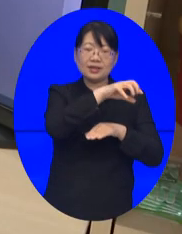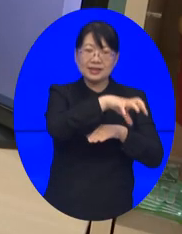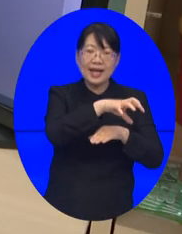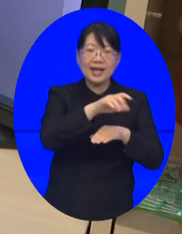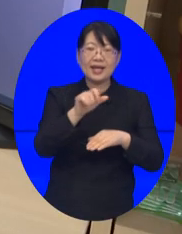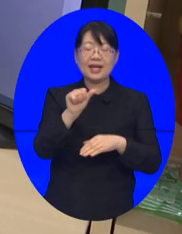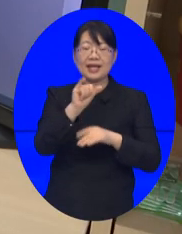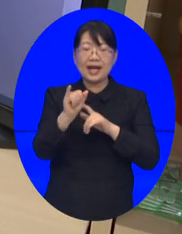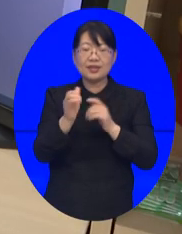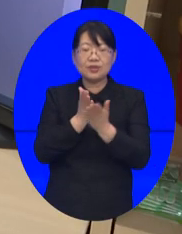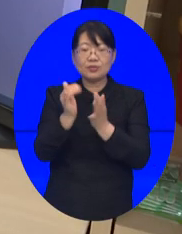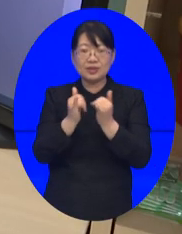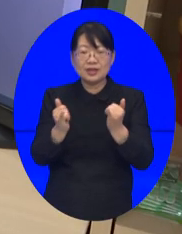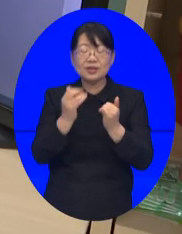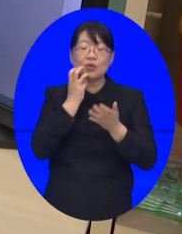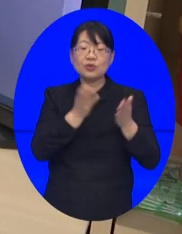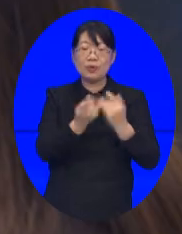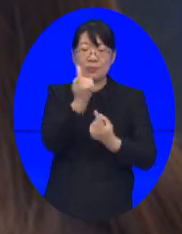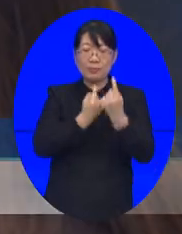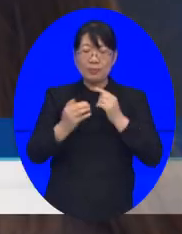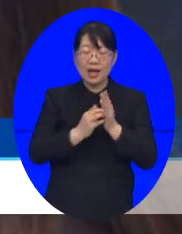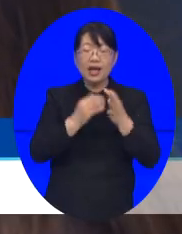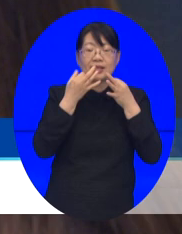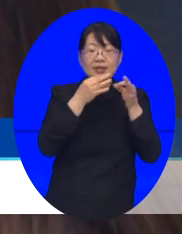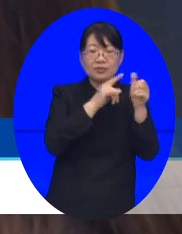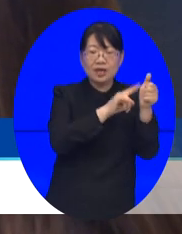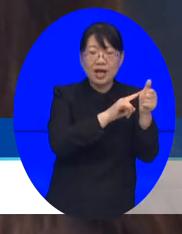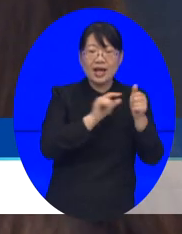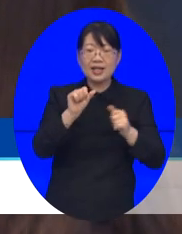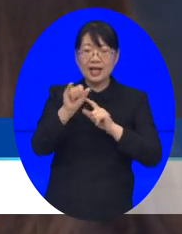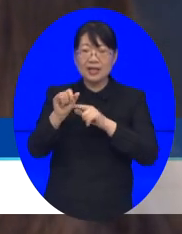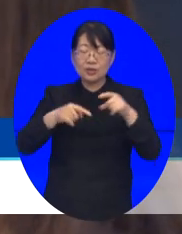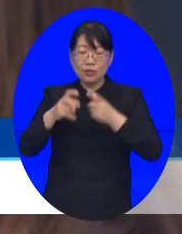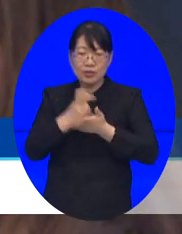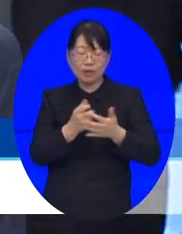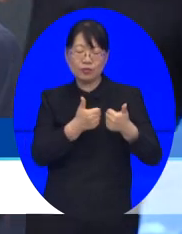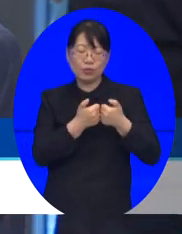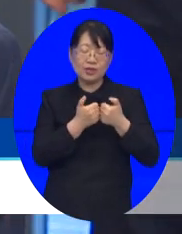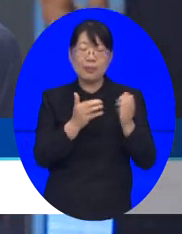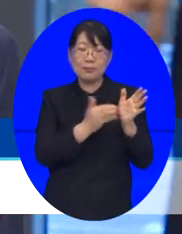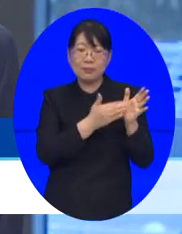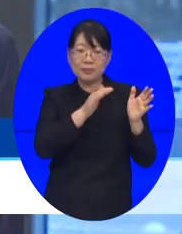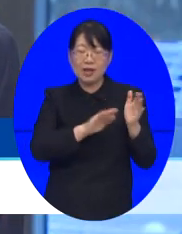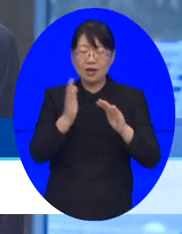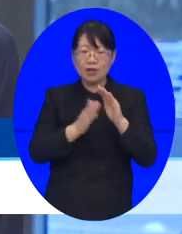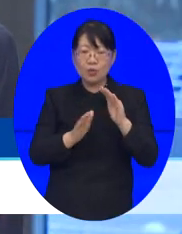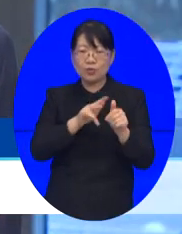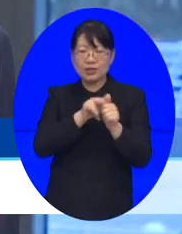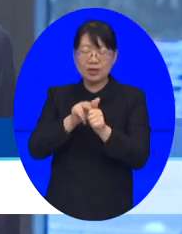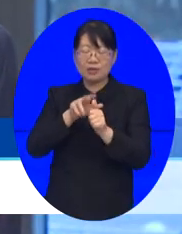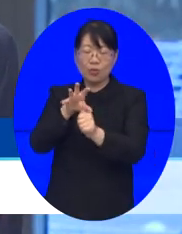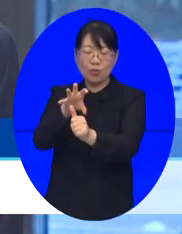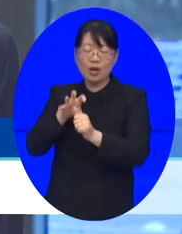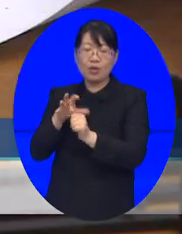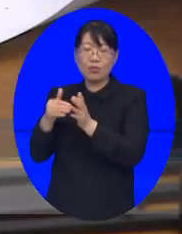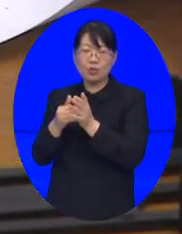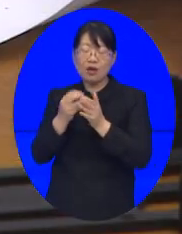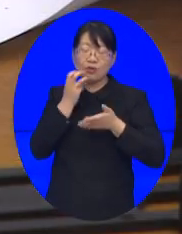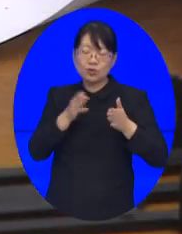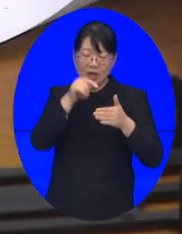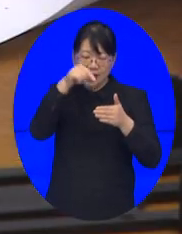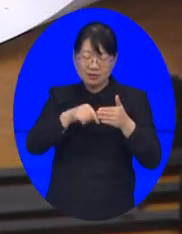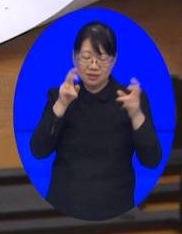인공지능 전문가들이 경기도를 방문했습니다. 김동연 지사와 AI 정책을 논의했는데, 공공 데이터를